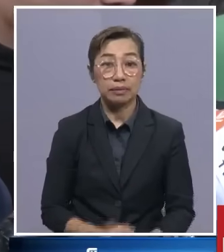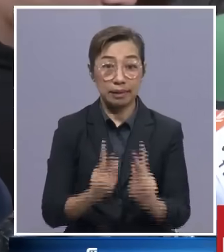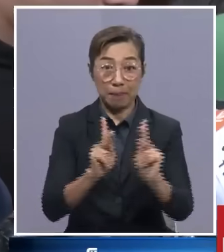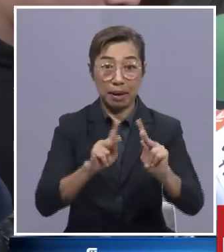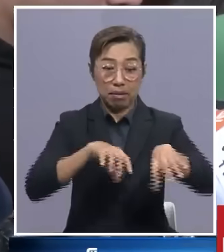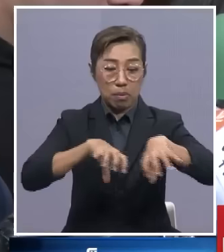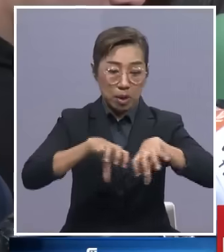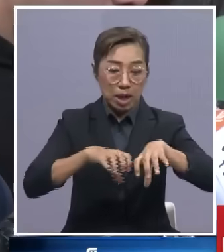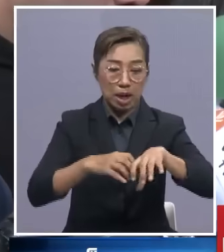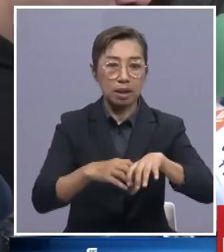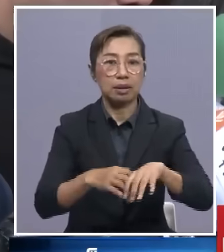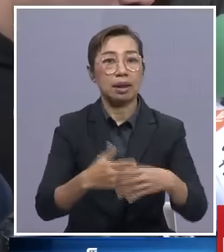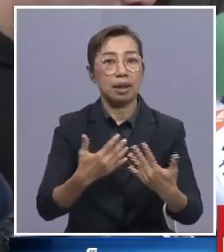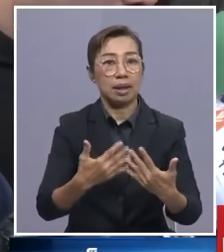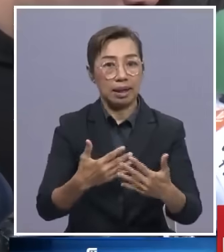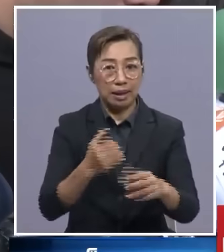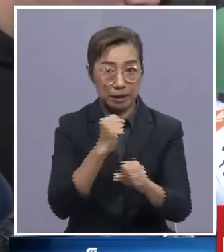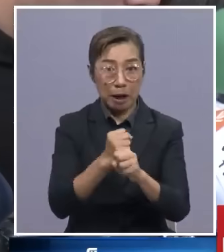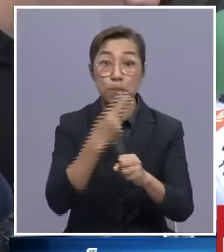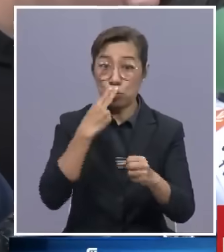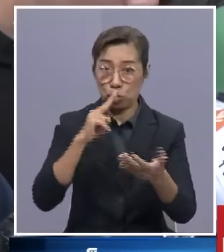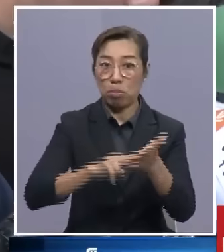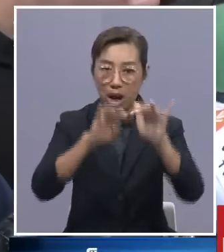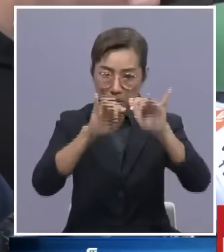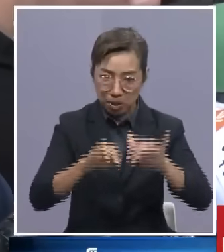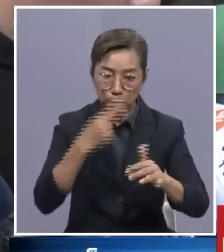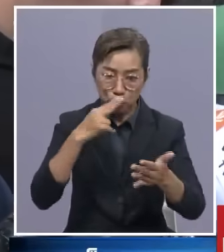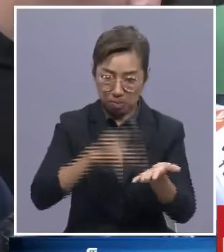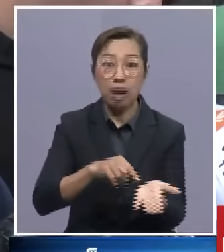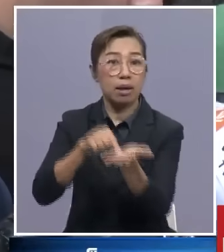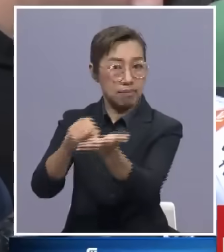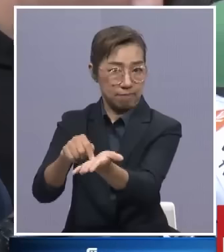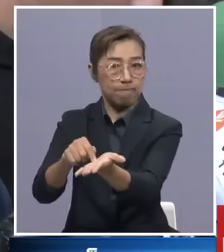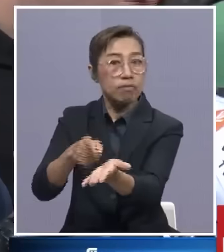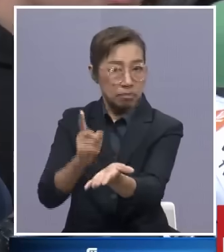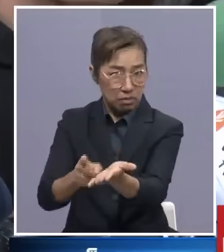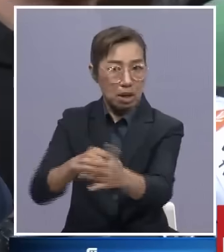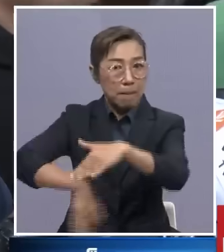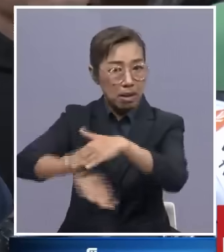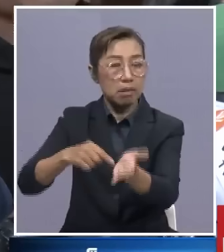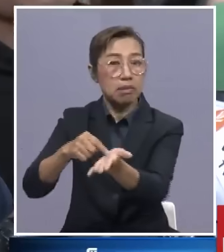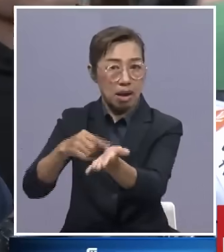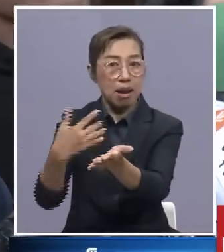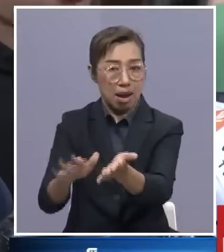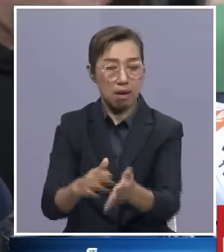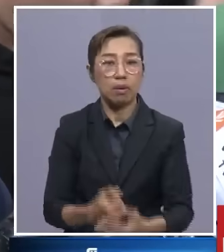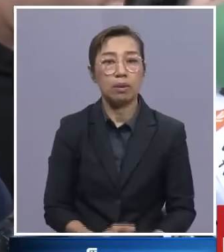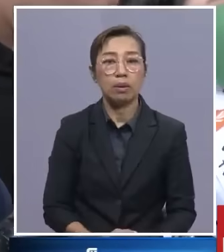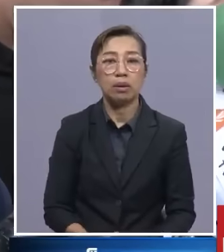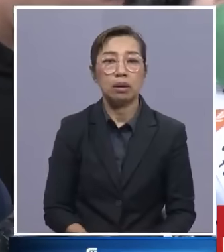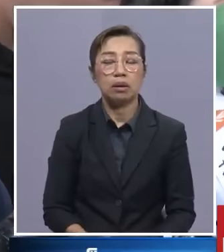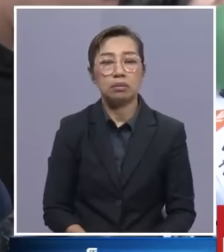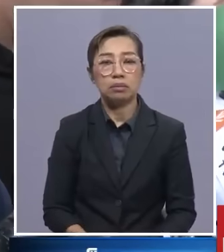บริหารพรรคก็ได้ทำเป็นหนังสืออย่างเป็นทางการส่งไปให้คุณชัยยัมพวานะครับ